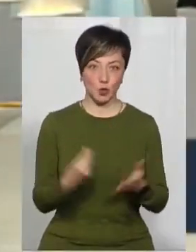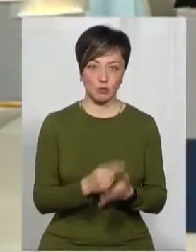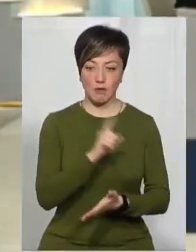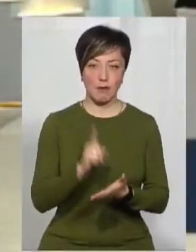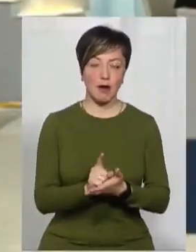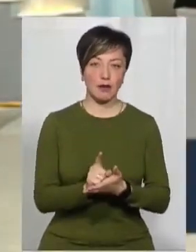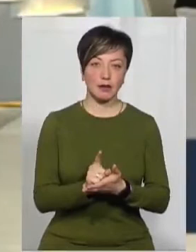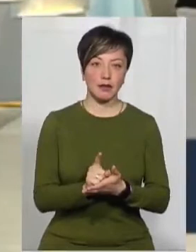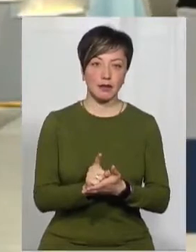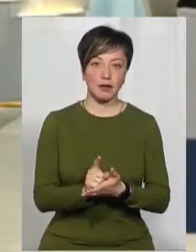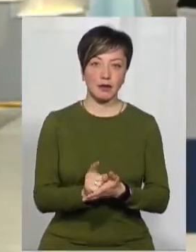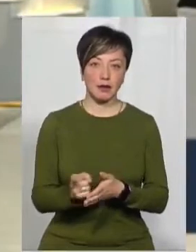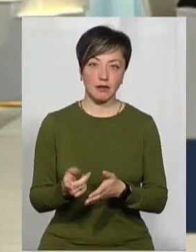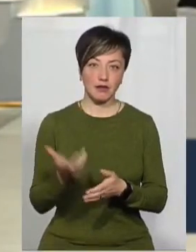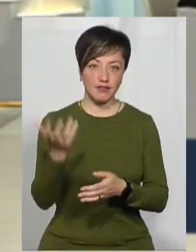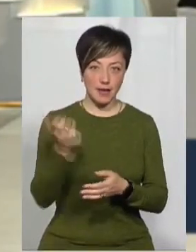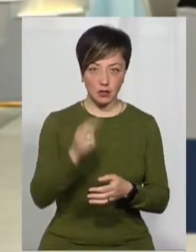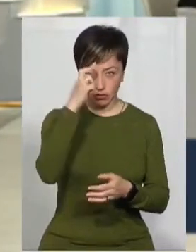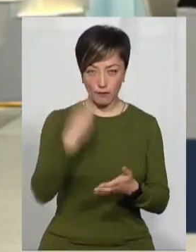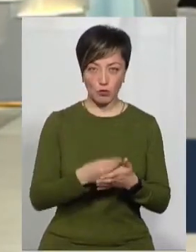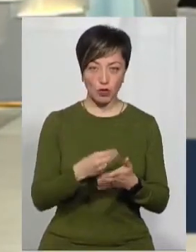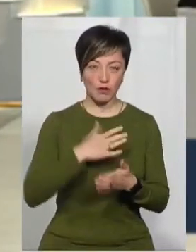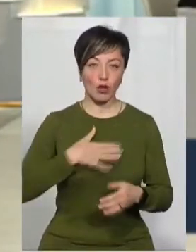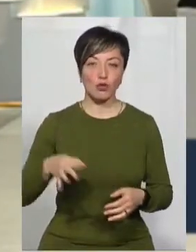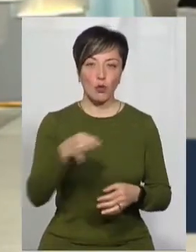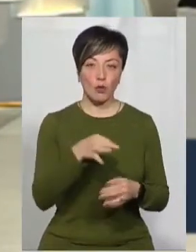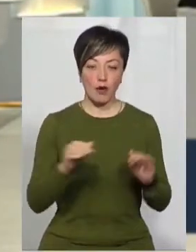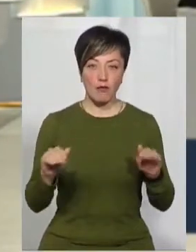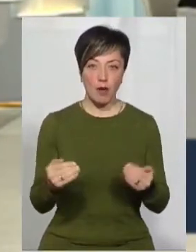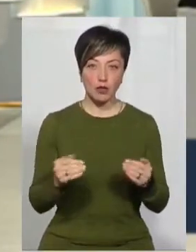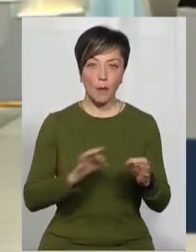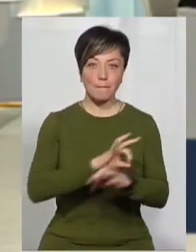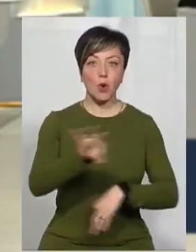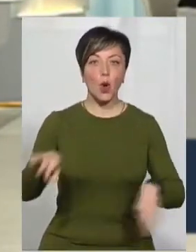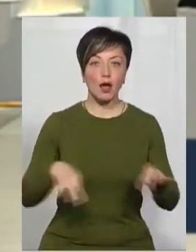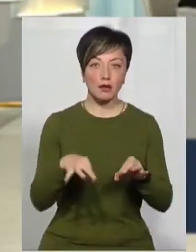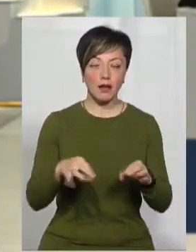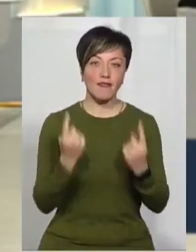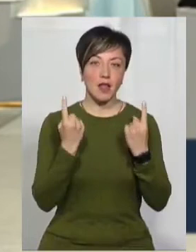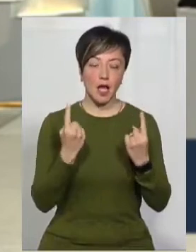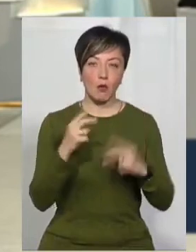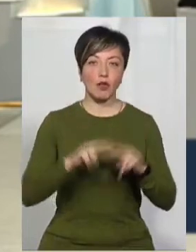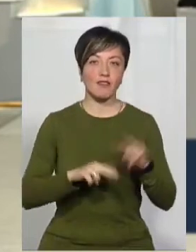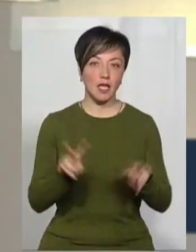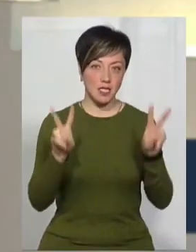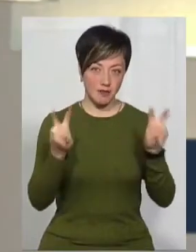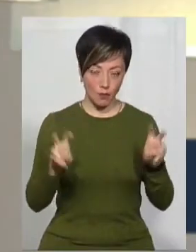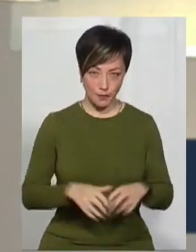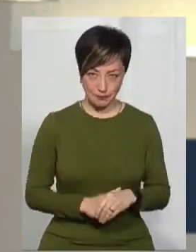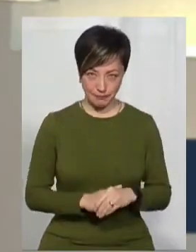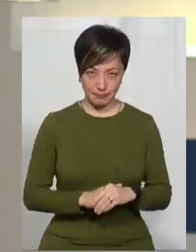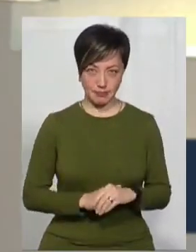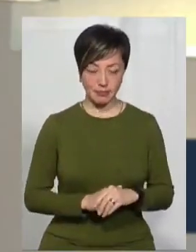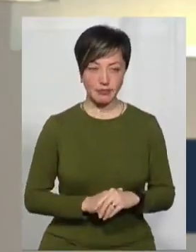маєте взяти в нашу область із державного бюджету в межах проєкту «Велике будівництво». Так?